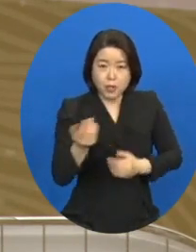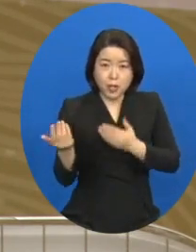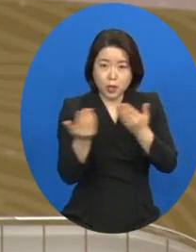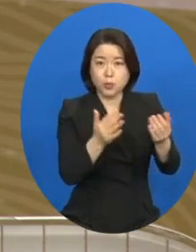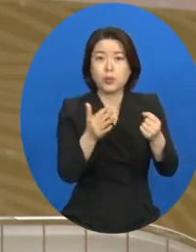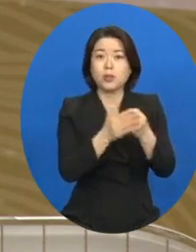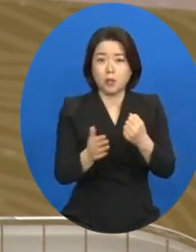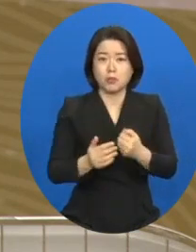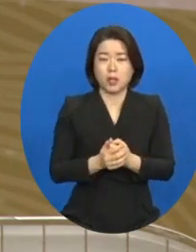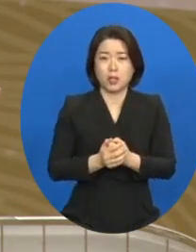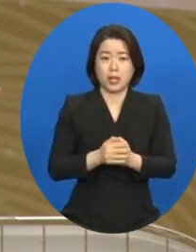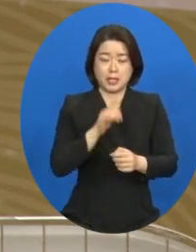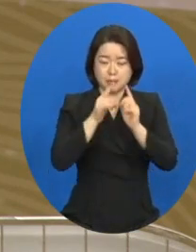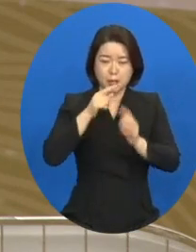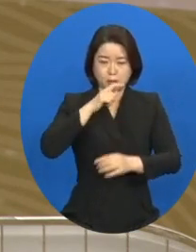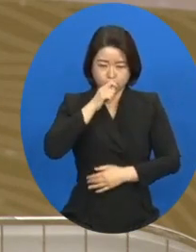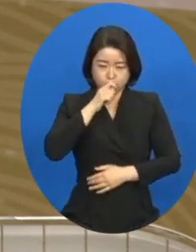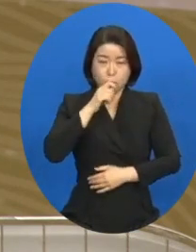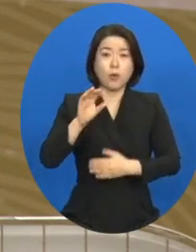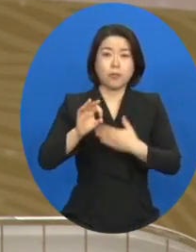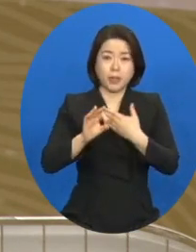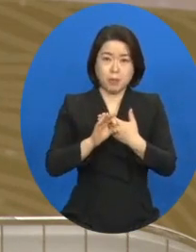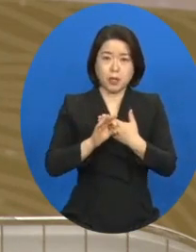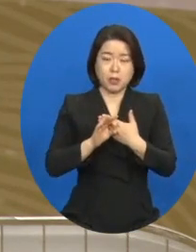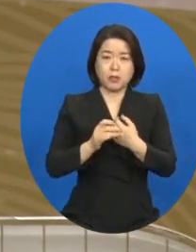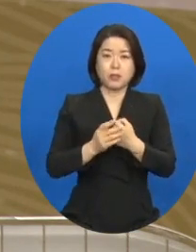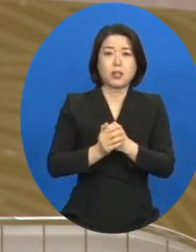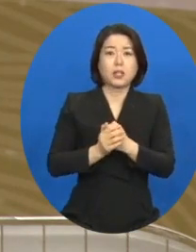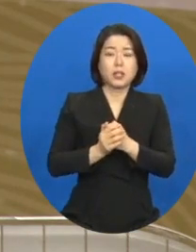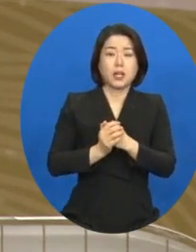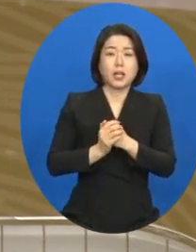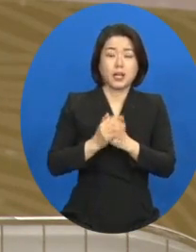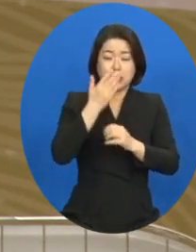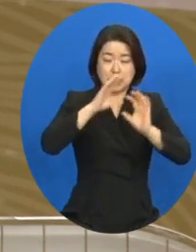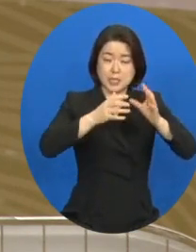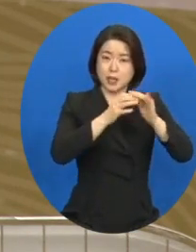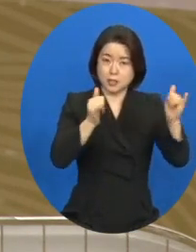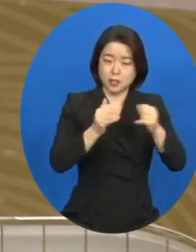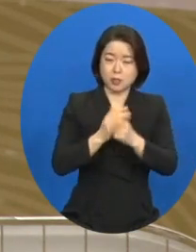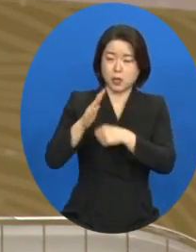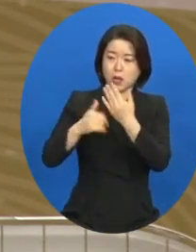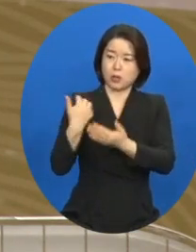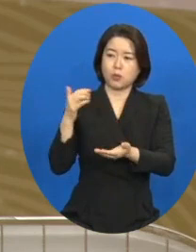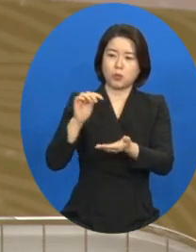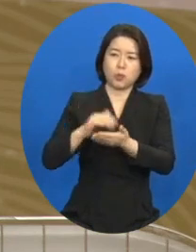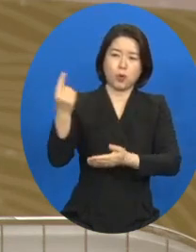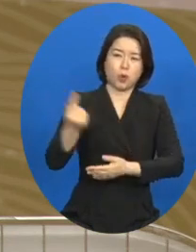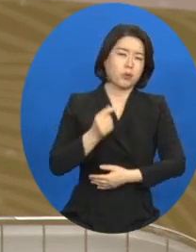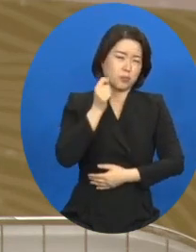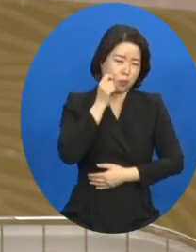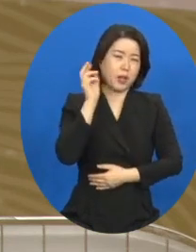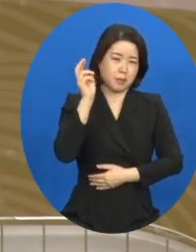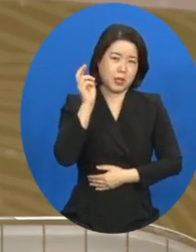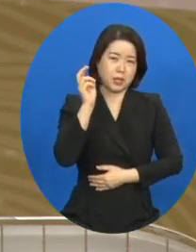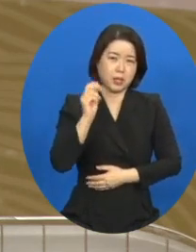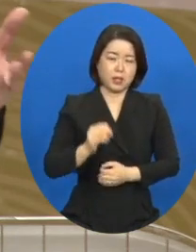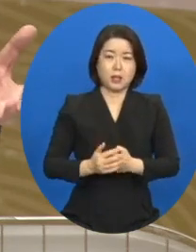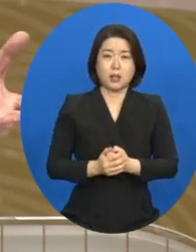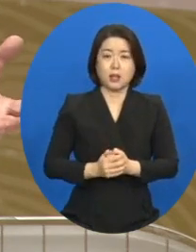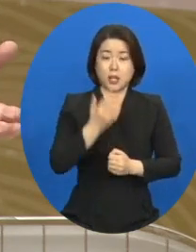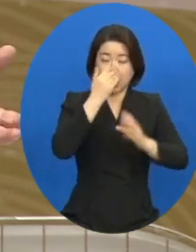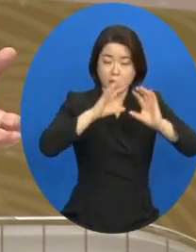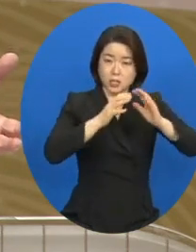만약에 하나님이 이 말씀을 하지 않았다면 이스라엘 백성들은 하나님께 돌아올 수도 없었을 거예요.